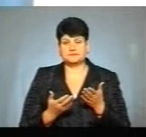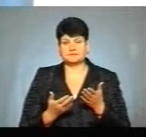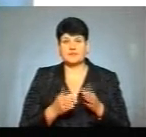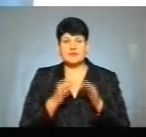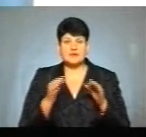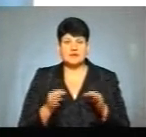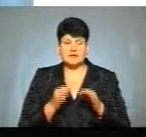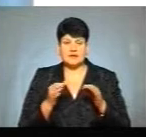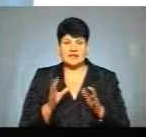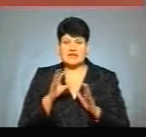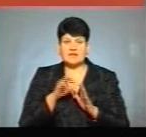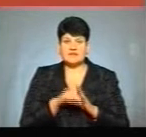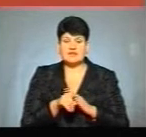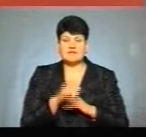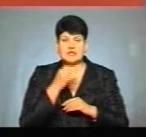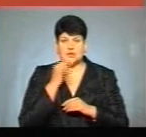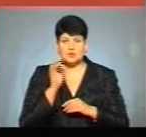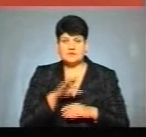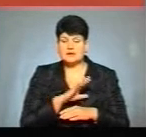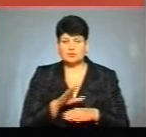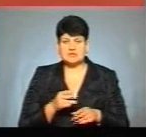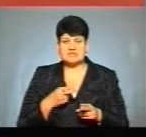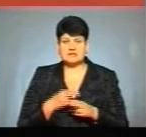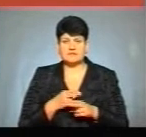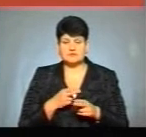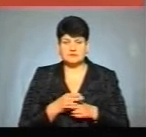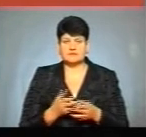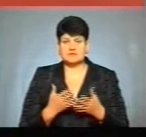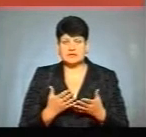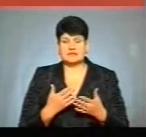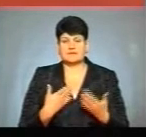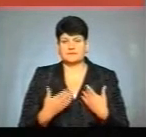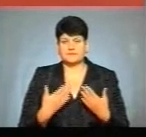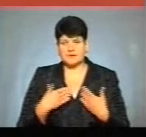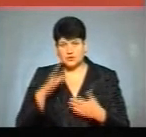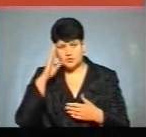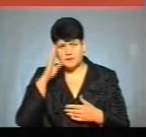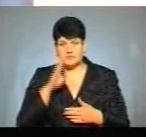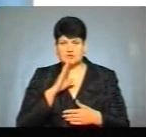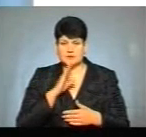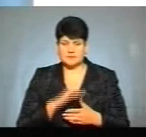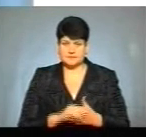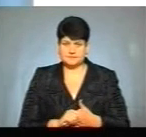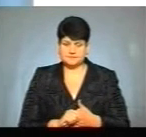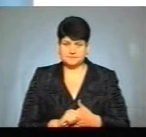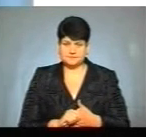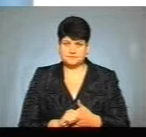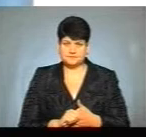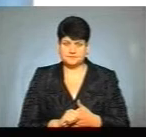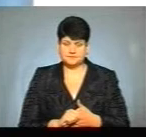ніяким чином не війде в її досвід, і він буде їй заважати встановлювати стосунки з чоловіками або з жінками, так?